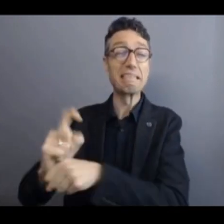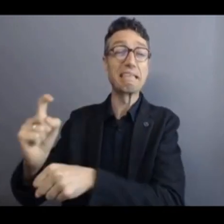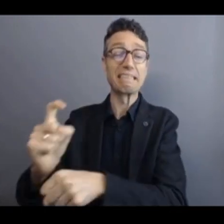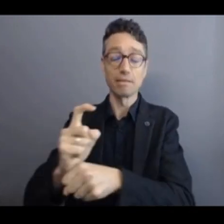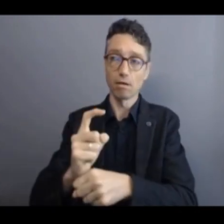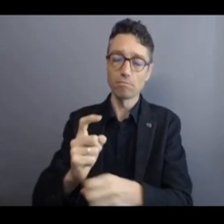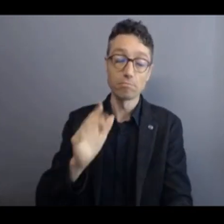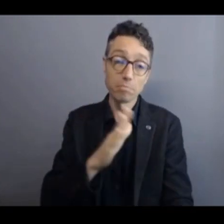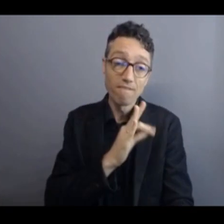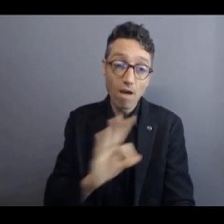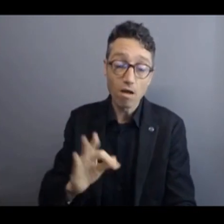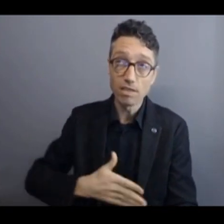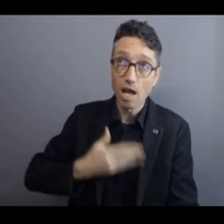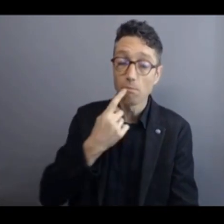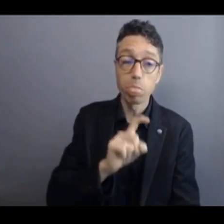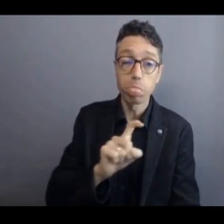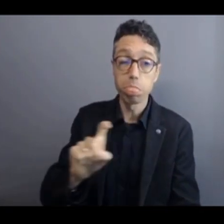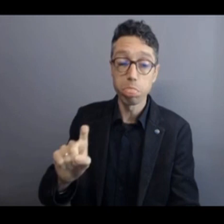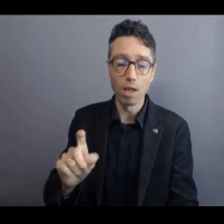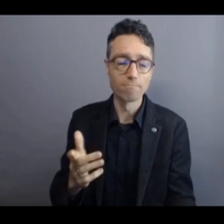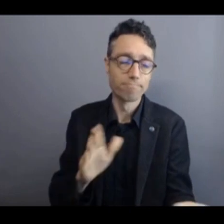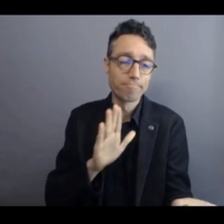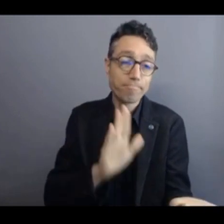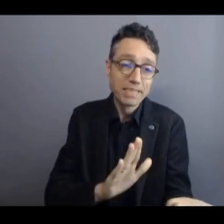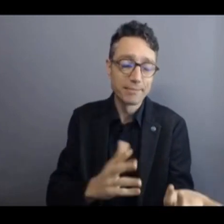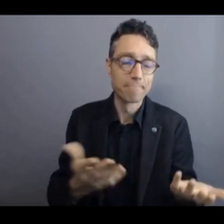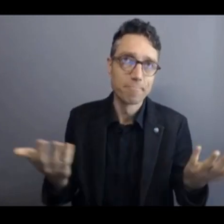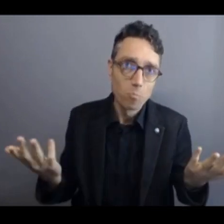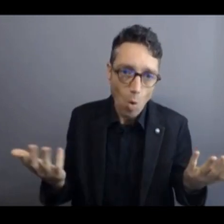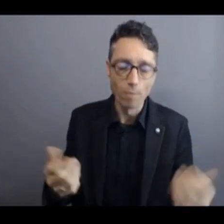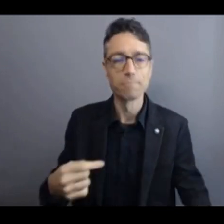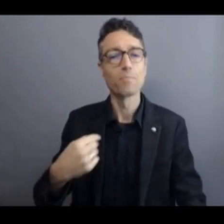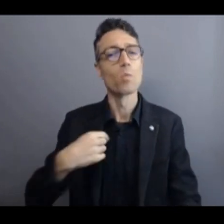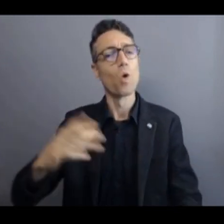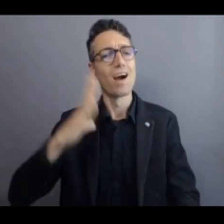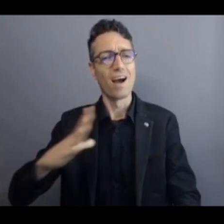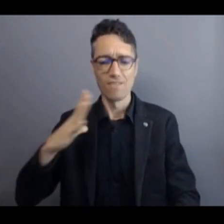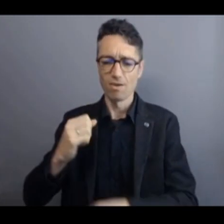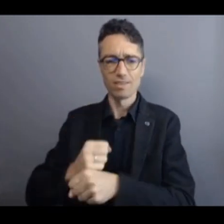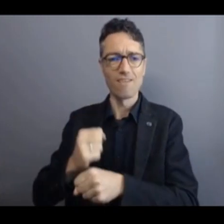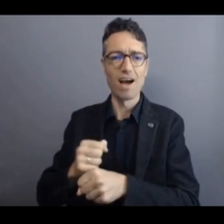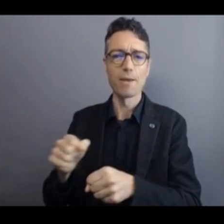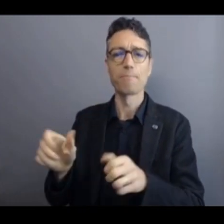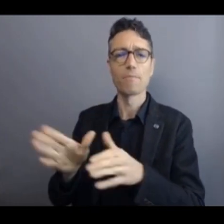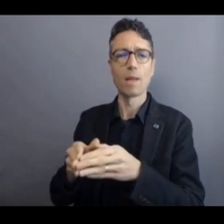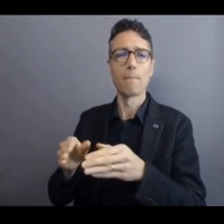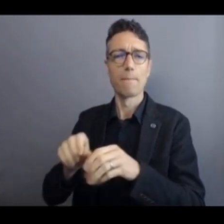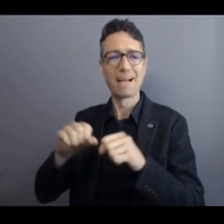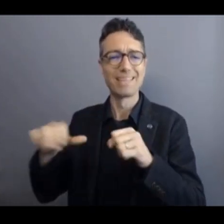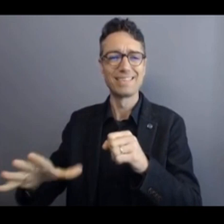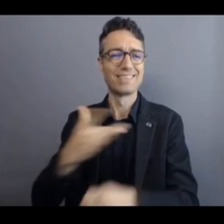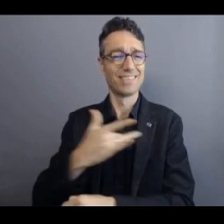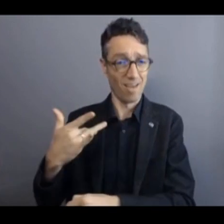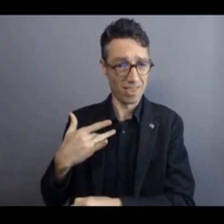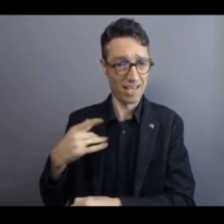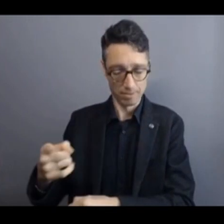adore montrer ce qui ne va pas. Vous savez, j'ai eu une chronique pendant 6 ans au magazine de la santé. Et ma chronique, c'était le handicap positif, l'optimisme. Pourquoi il y a des